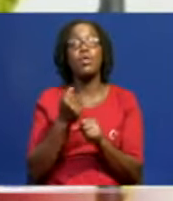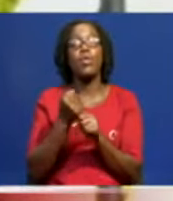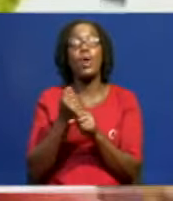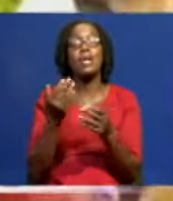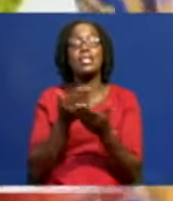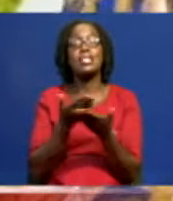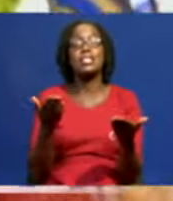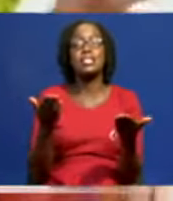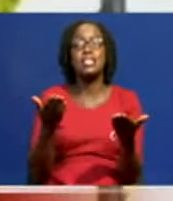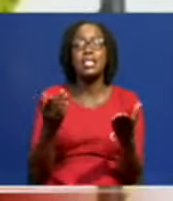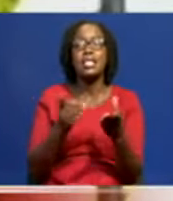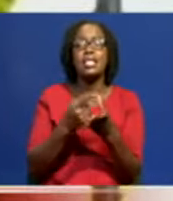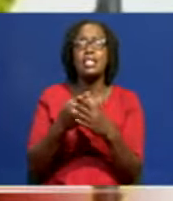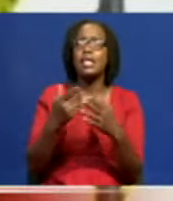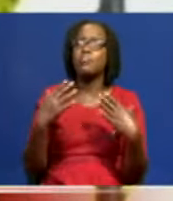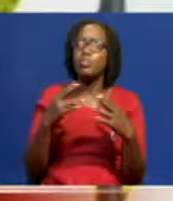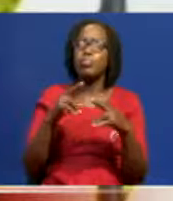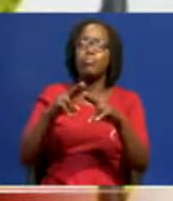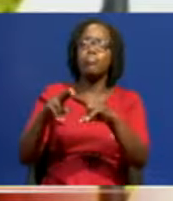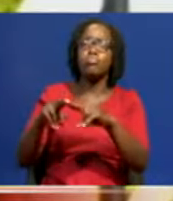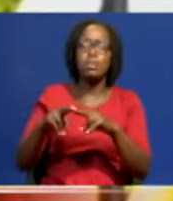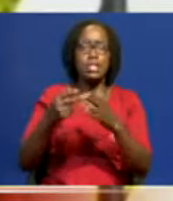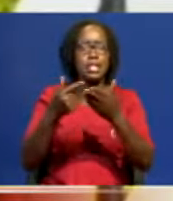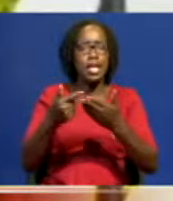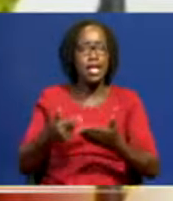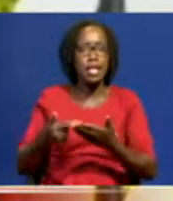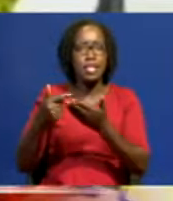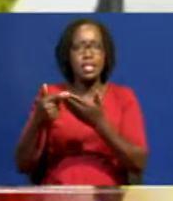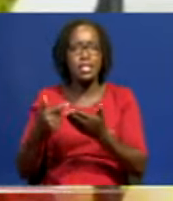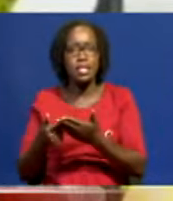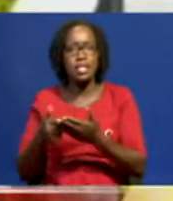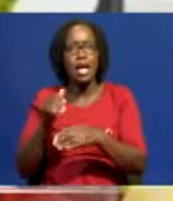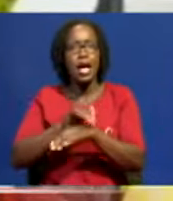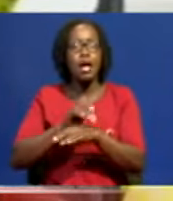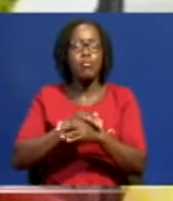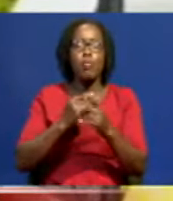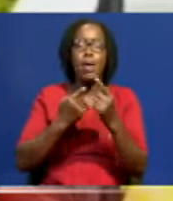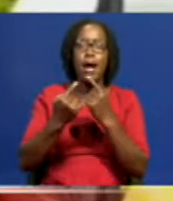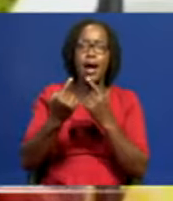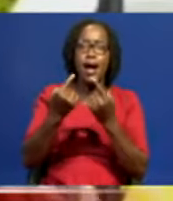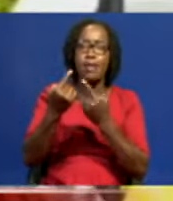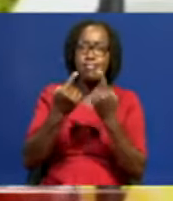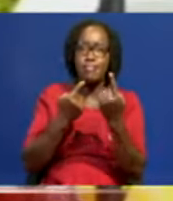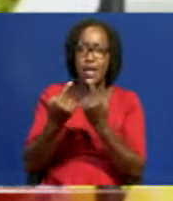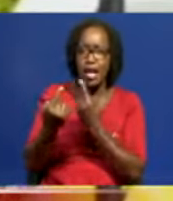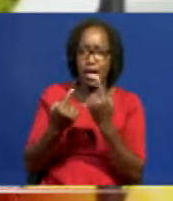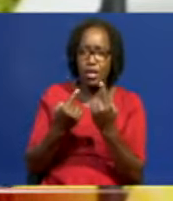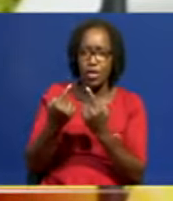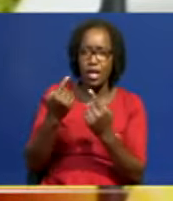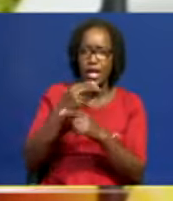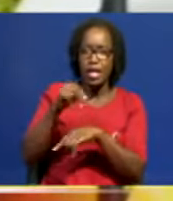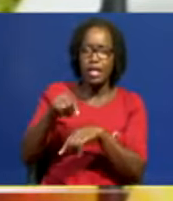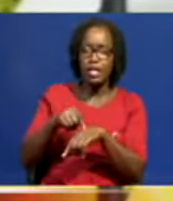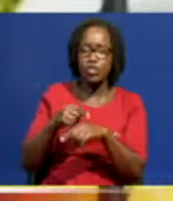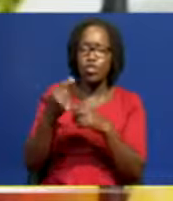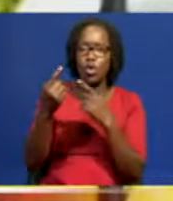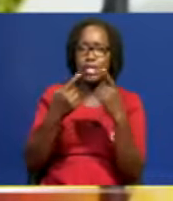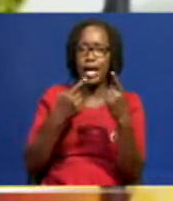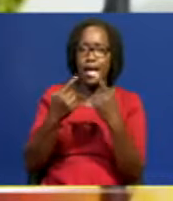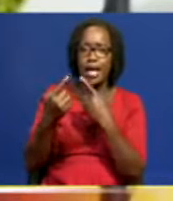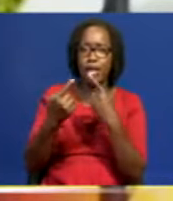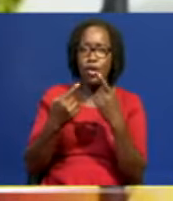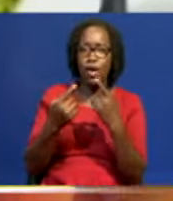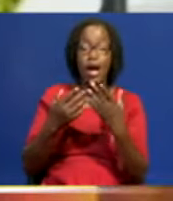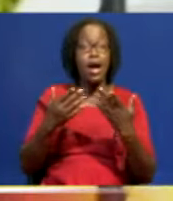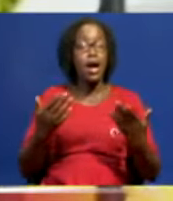maneno, watu waketi chini. Let us have a proper dialogue, a national dialogue of